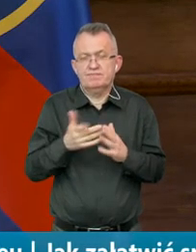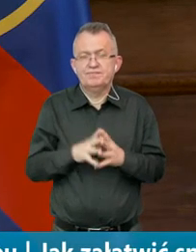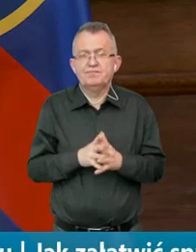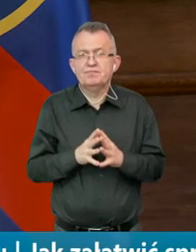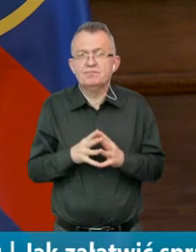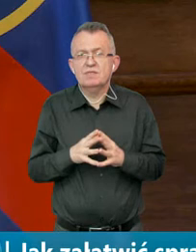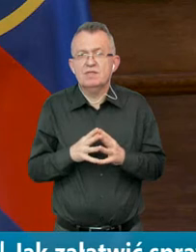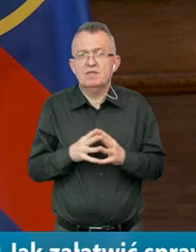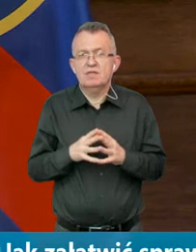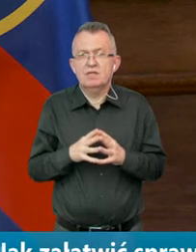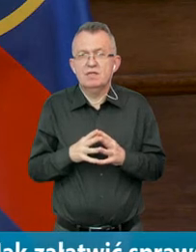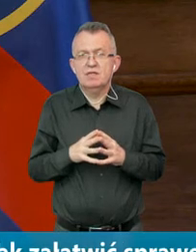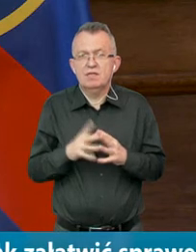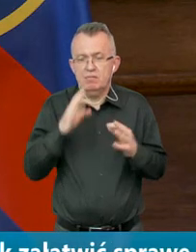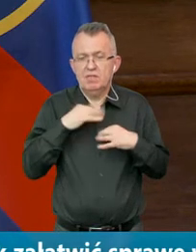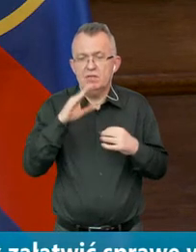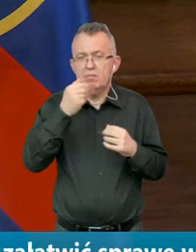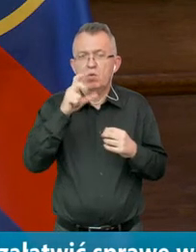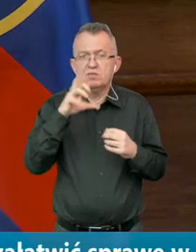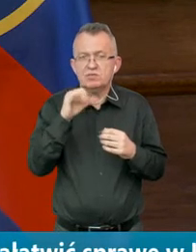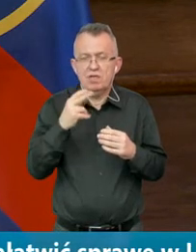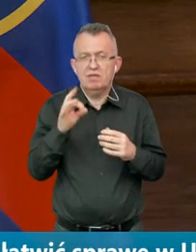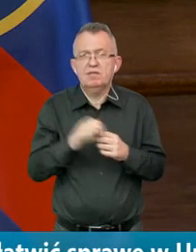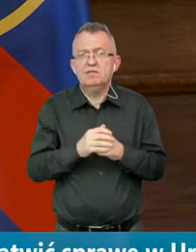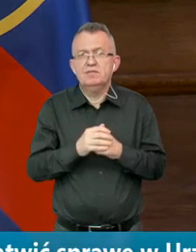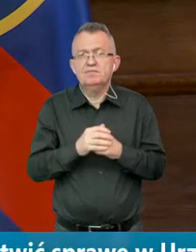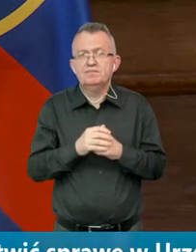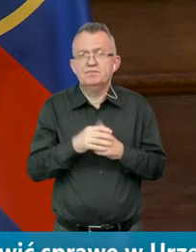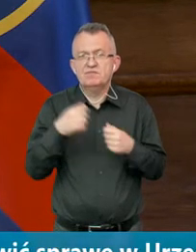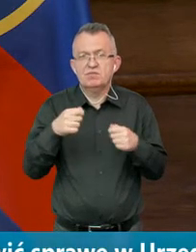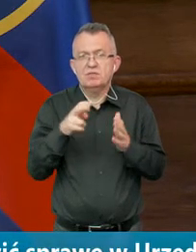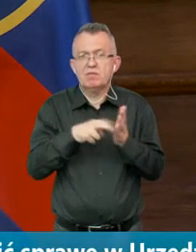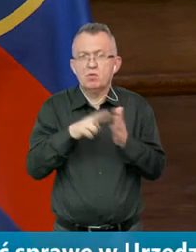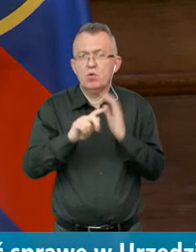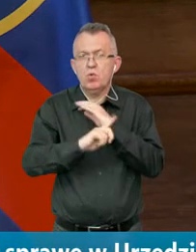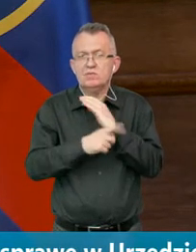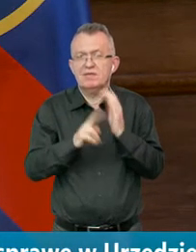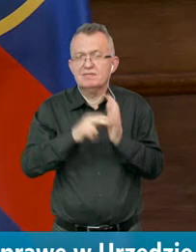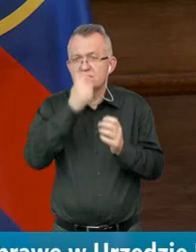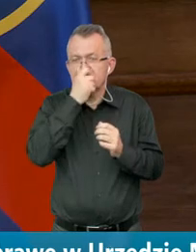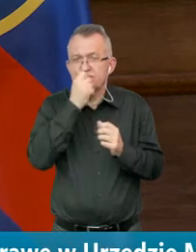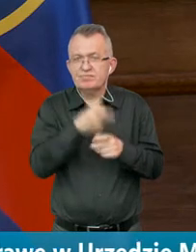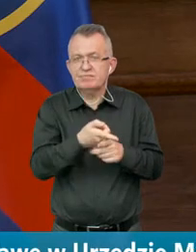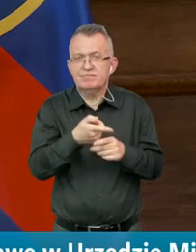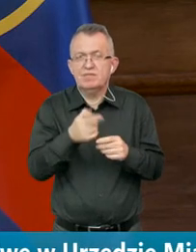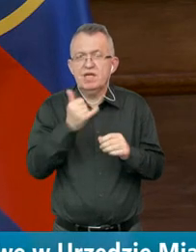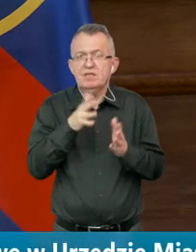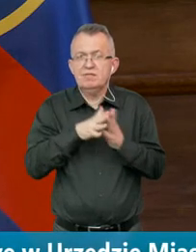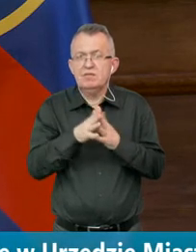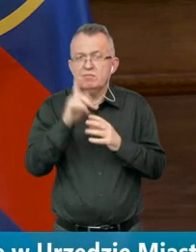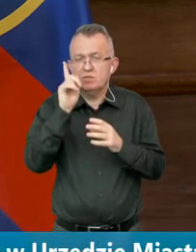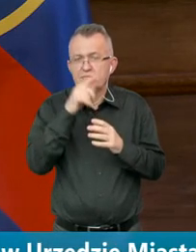ograniczać. Pani Małgorzata. Dzień dobry, Panie Prezydencie. W Szczecinie brakuje koszy na śmieci. Kiedy ruszy